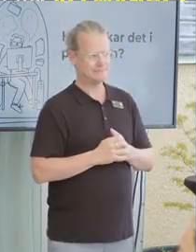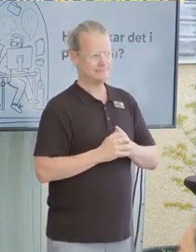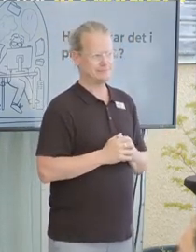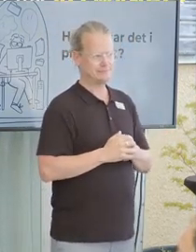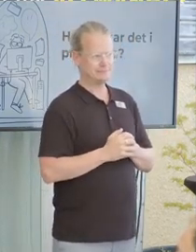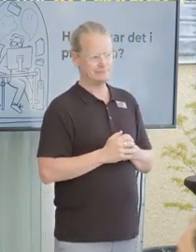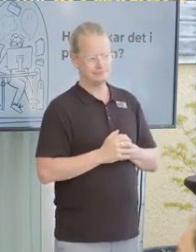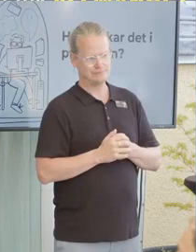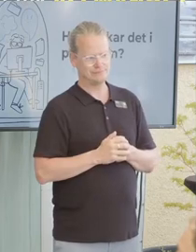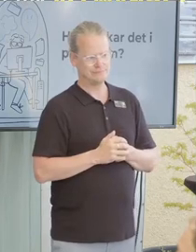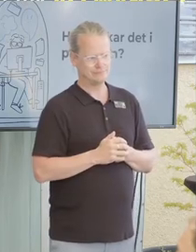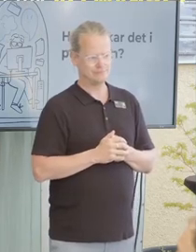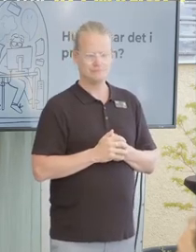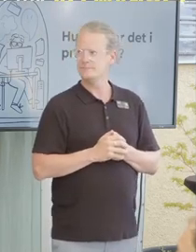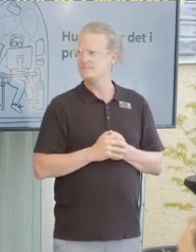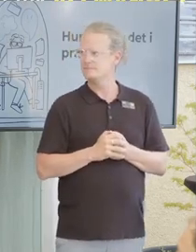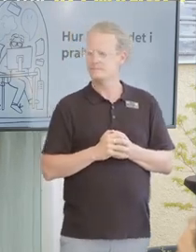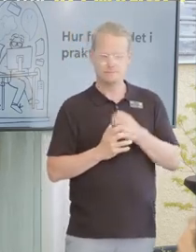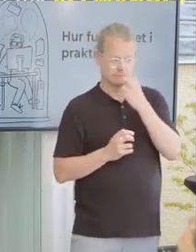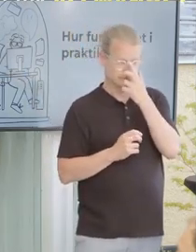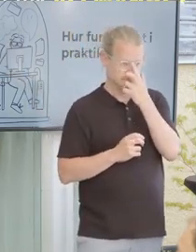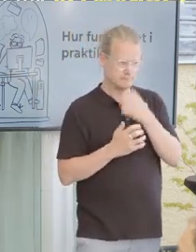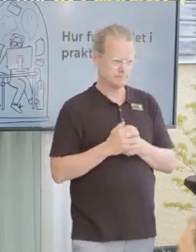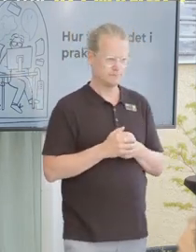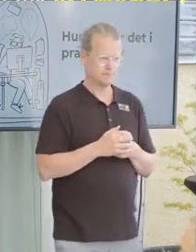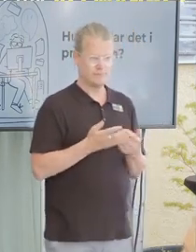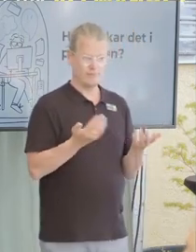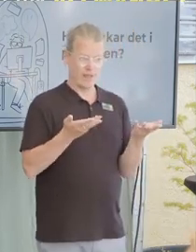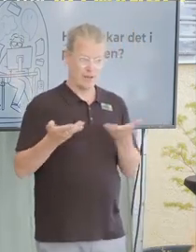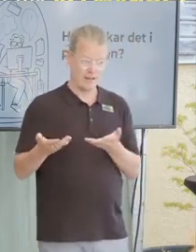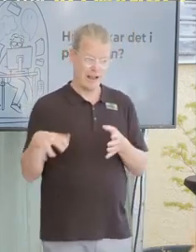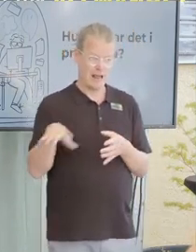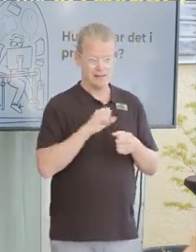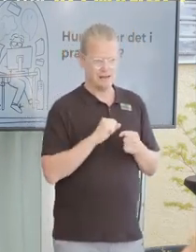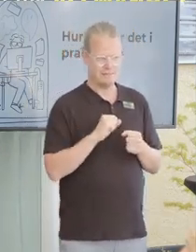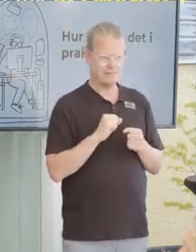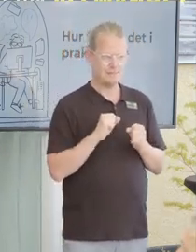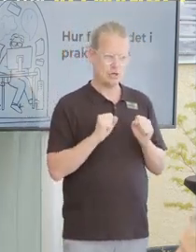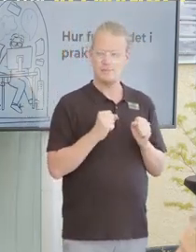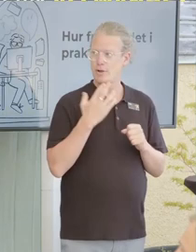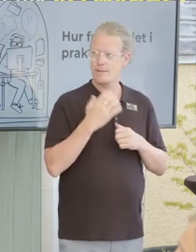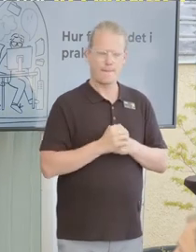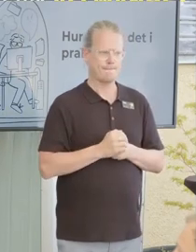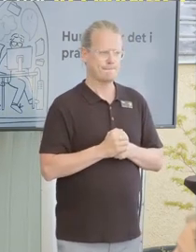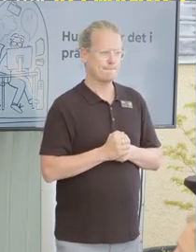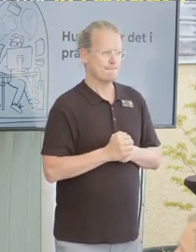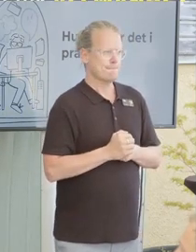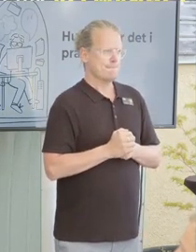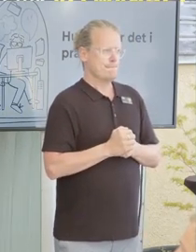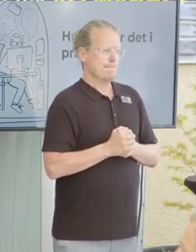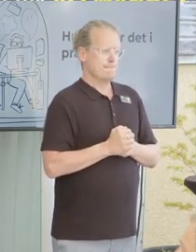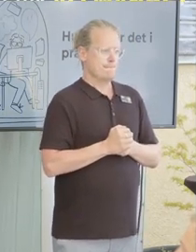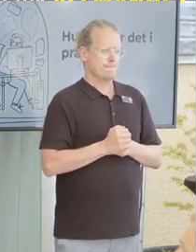här. Och så vill jag välkomna alla som ska prata. Framförallt vill jag